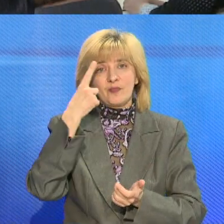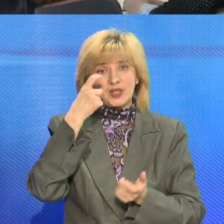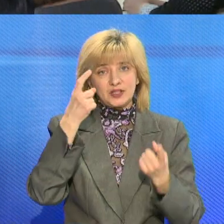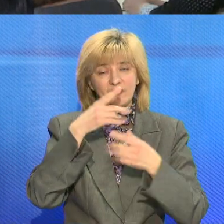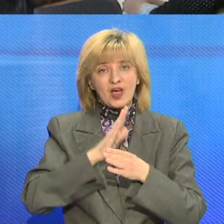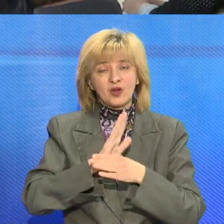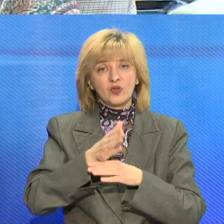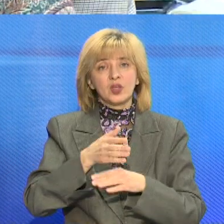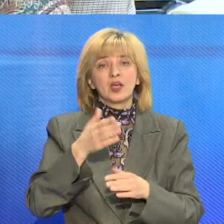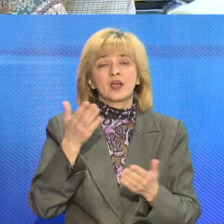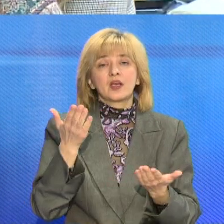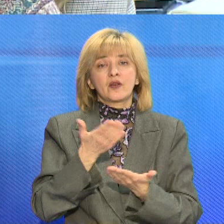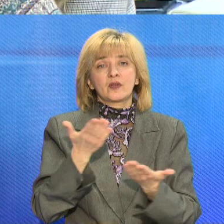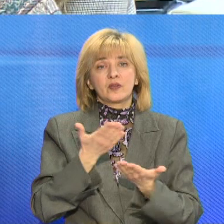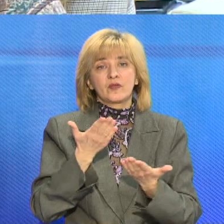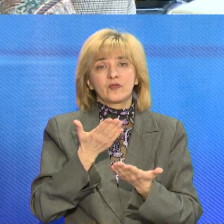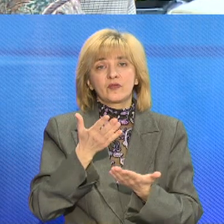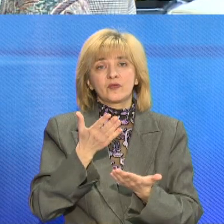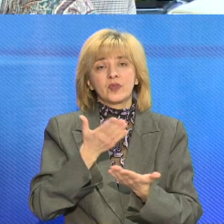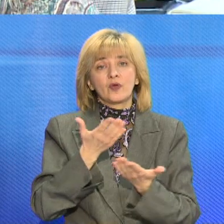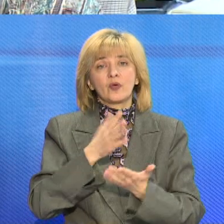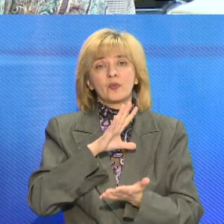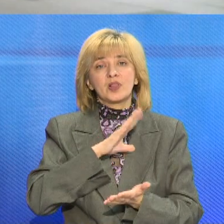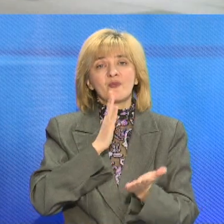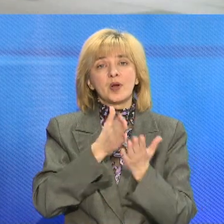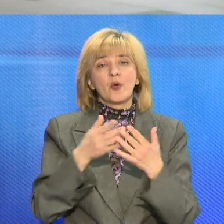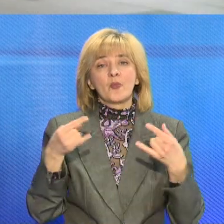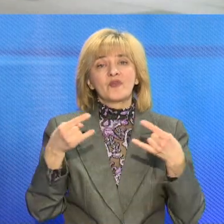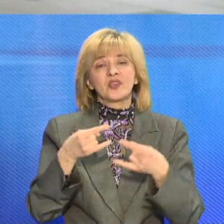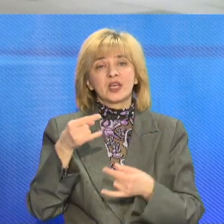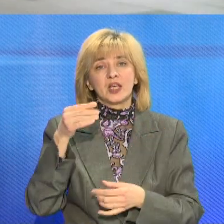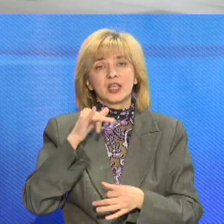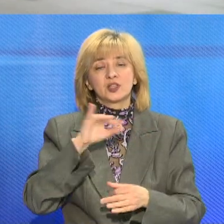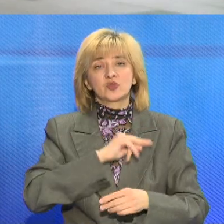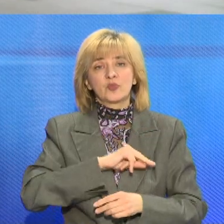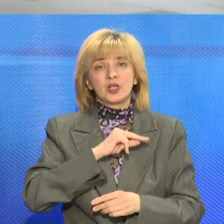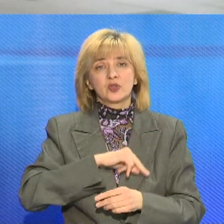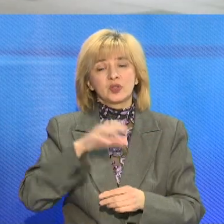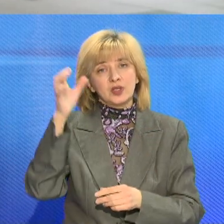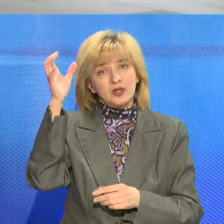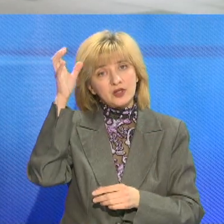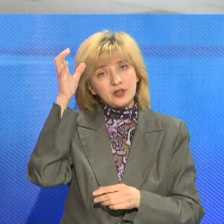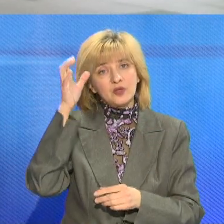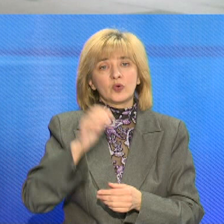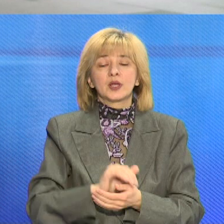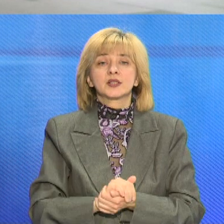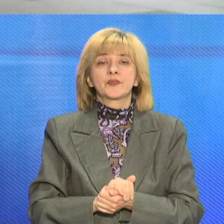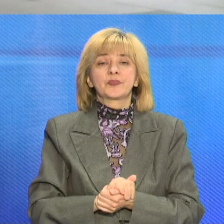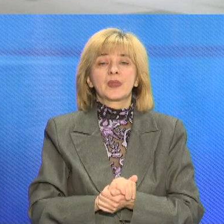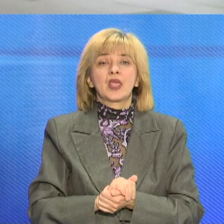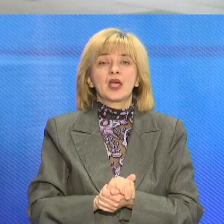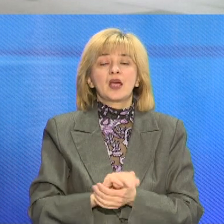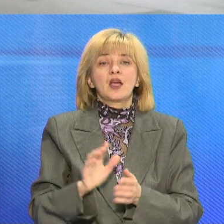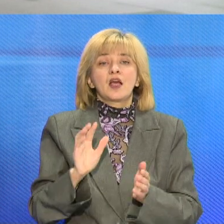супрацоўнікі абласнога інстытута развіцця адукацыі. За последний год вообще произошла грандиозная и